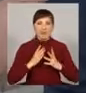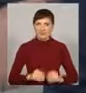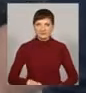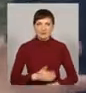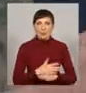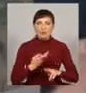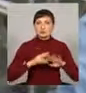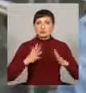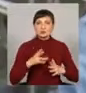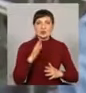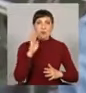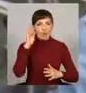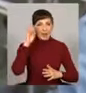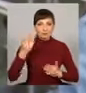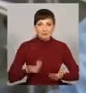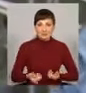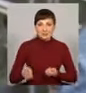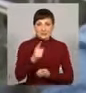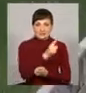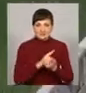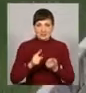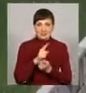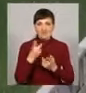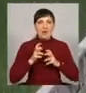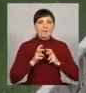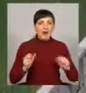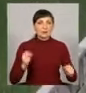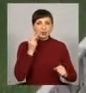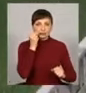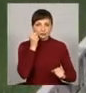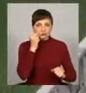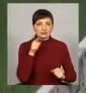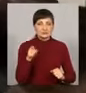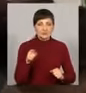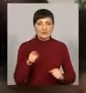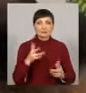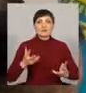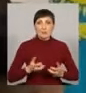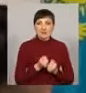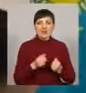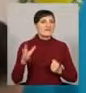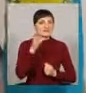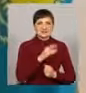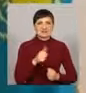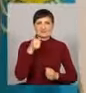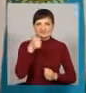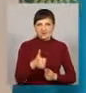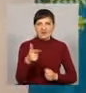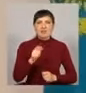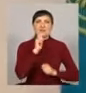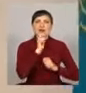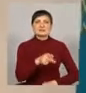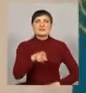этого случая жизнь мужчины круто изменилась героический отважный поступок сабитов он так по его отметили все его наградили